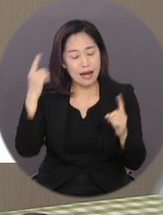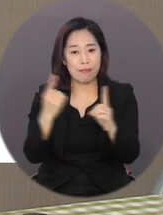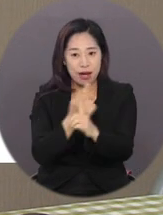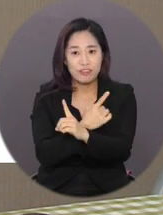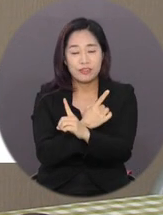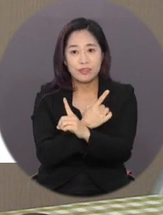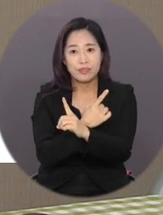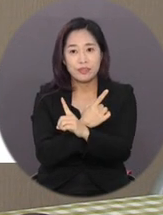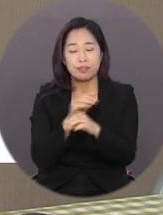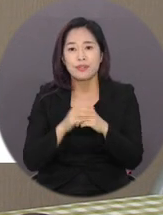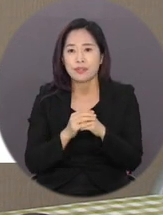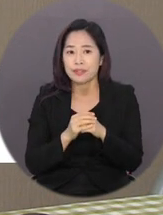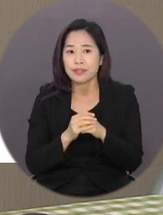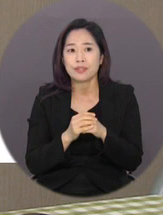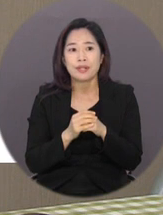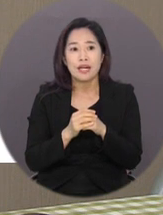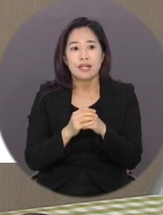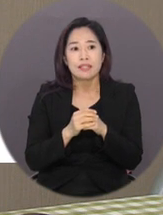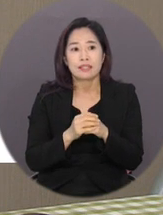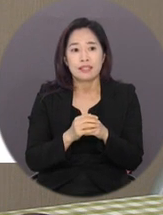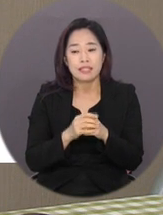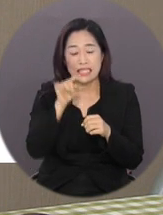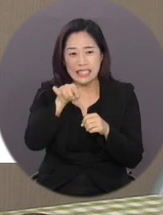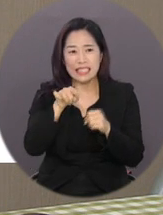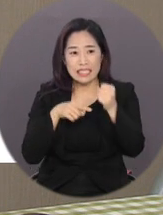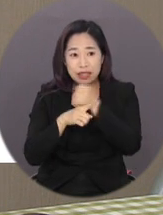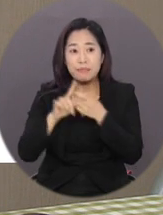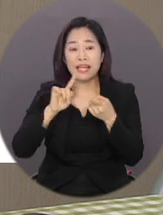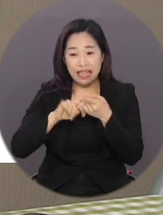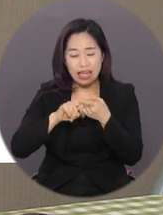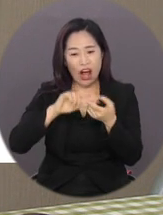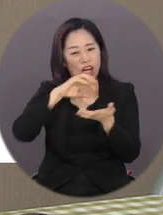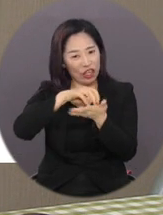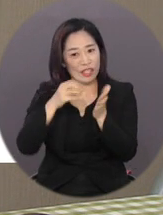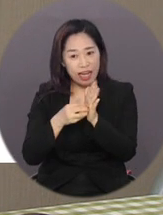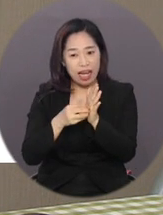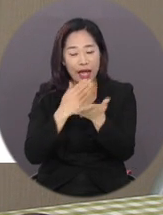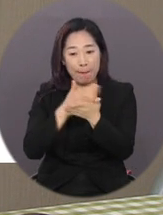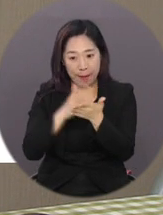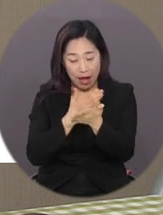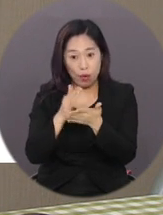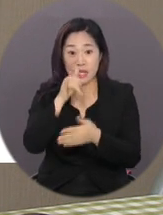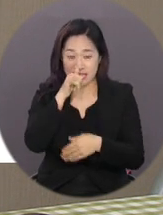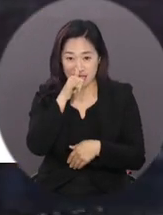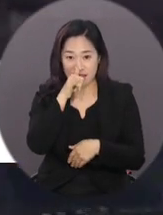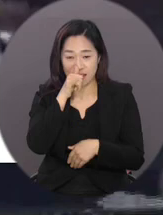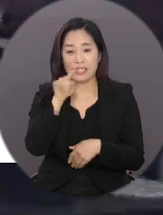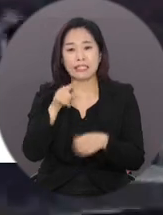환기시키고 또 균형 있는 시각을 갖도록 우리 교과서에서 적절히 안배하고 있다는